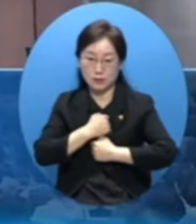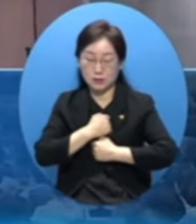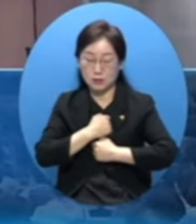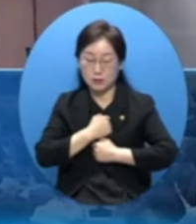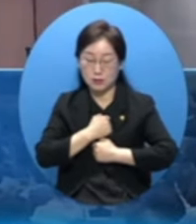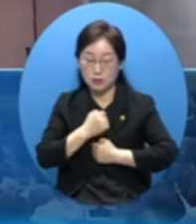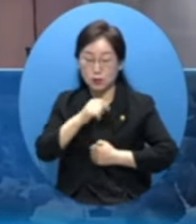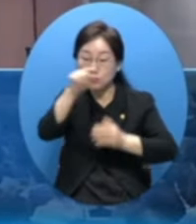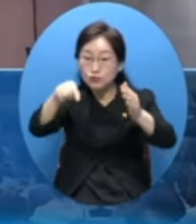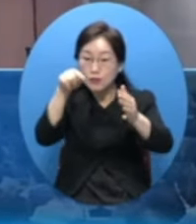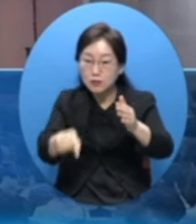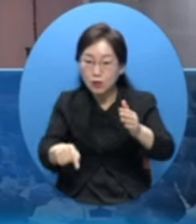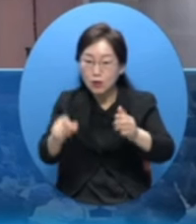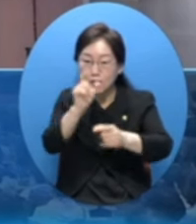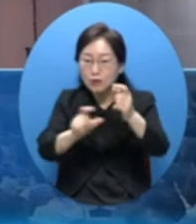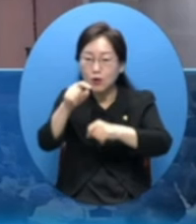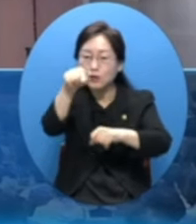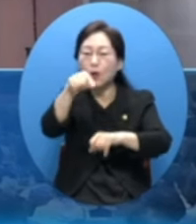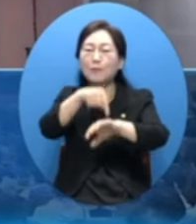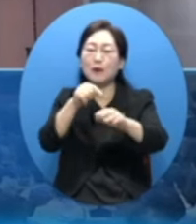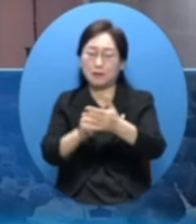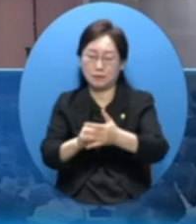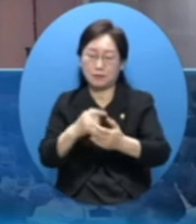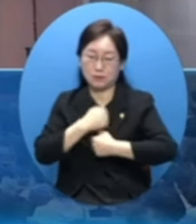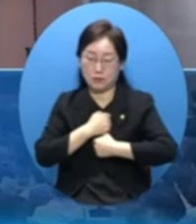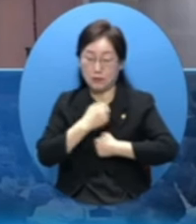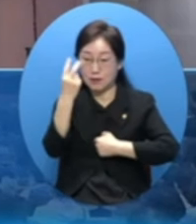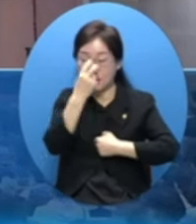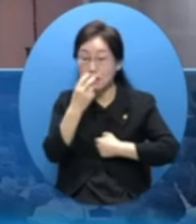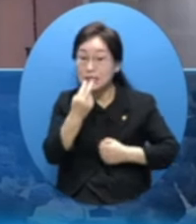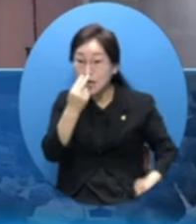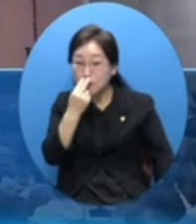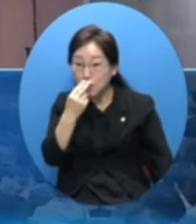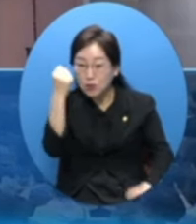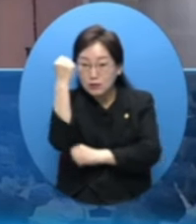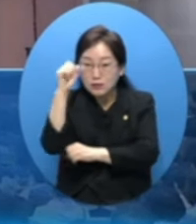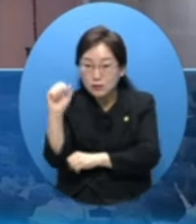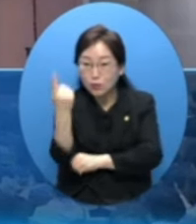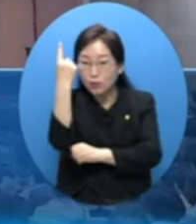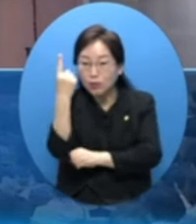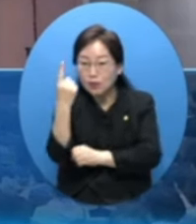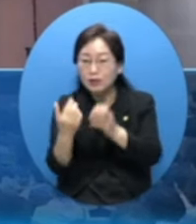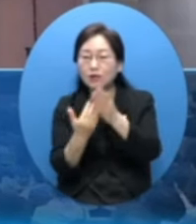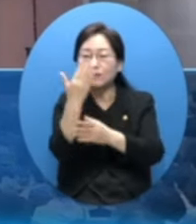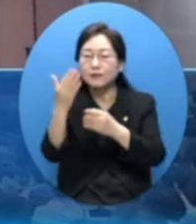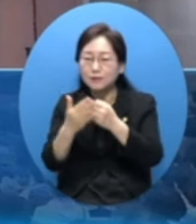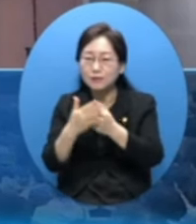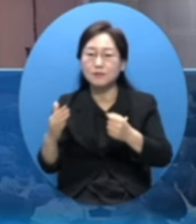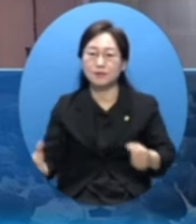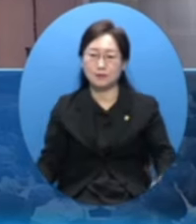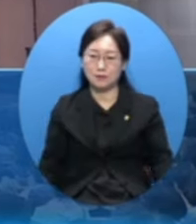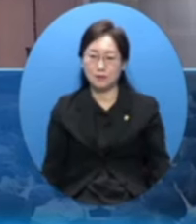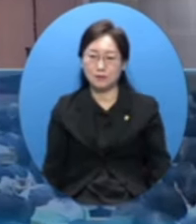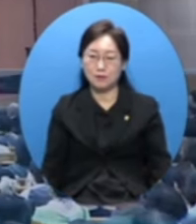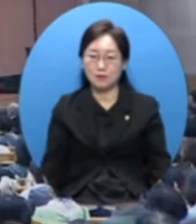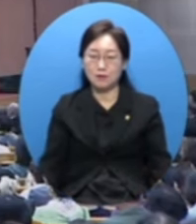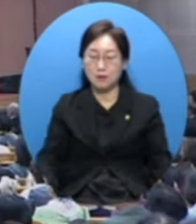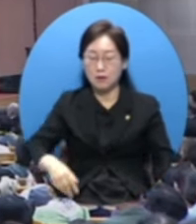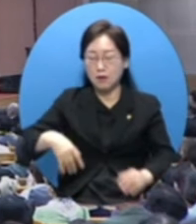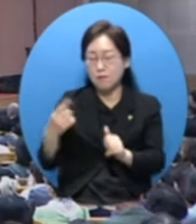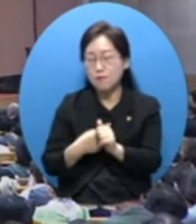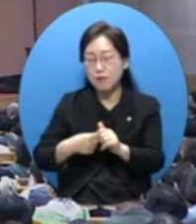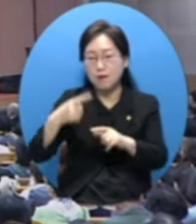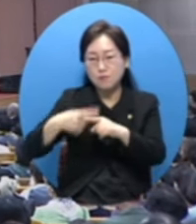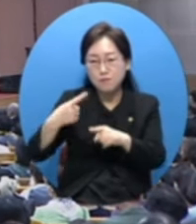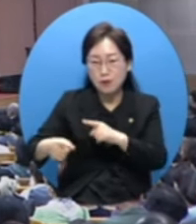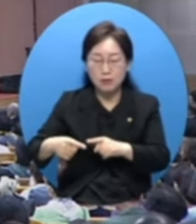중에 더욱 내 마음을 지키라. 생명이 근원이 이에서 남이니라. 절대 비판적인 얘기,